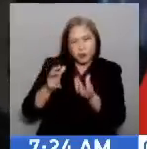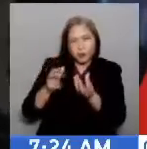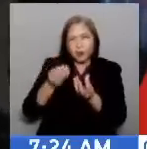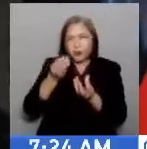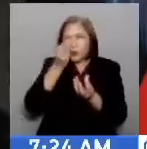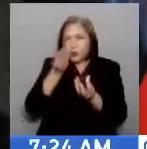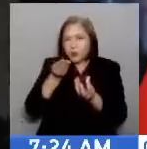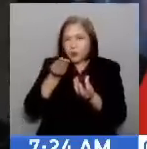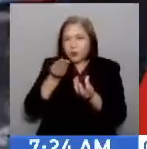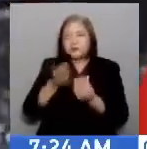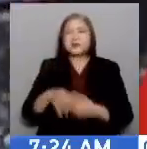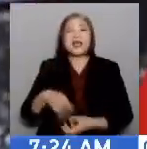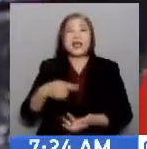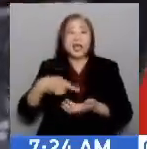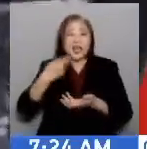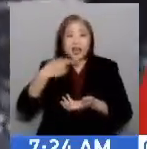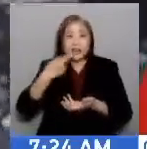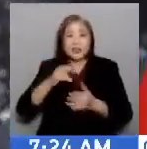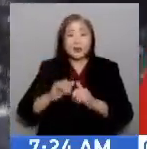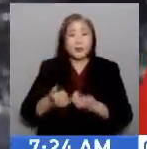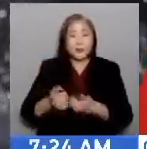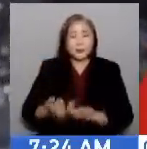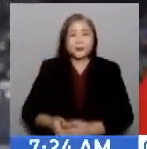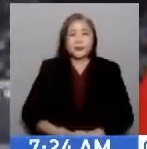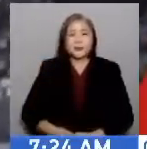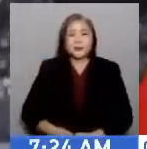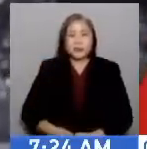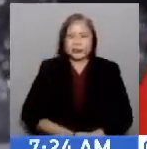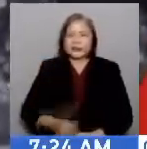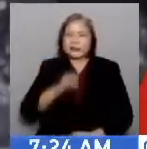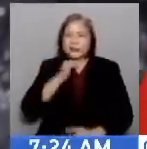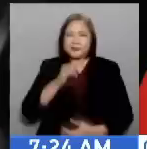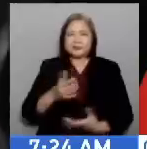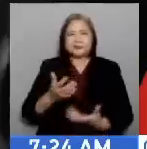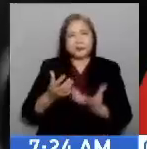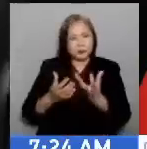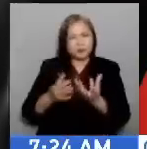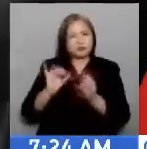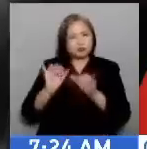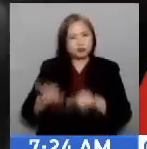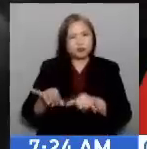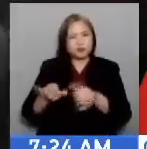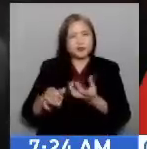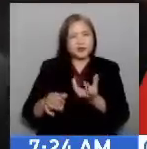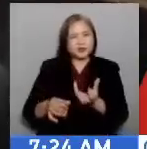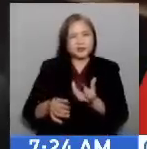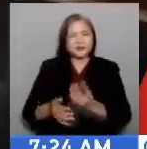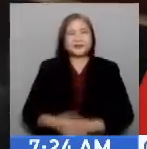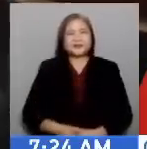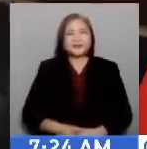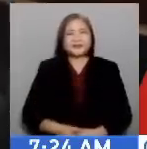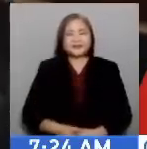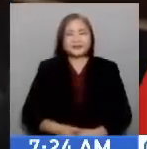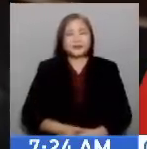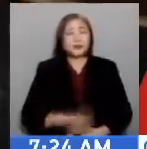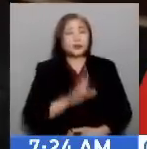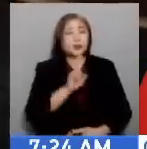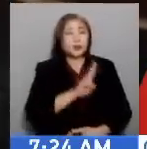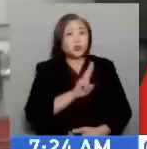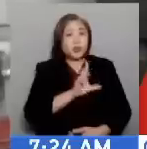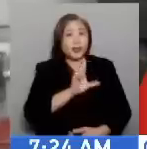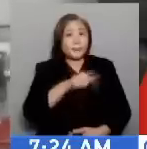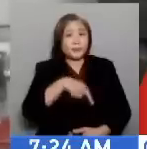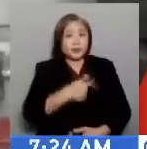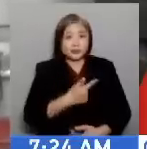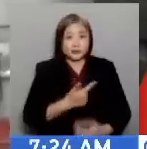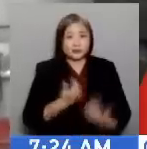paano? Sa kanin po, hindi po masyado. Okay, okay. So, sa paggamit ho ba nyo ng LPG, hindi ba kayo nag-iisip kung